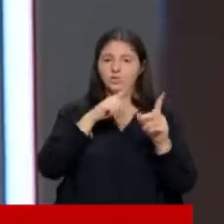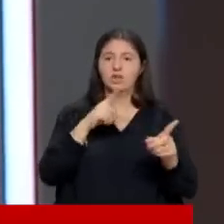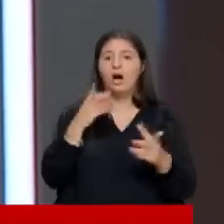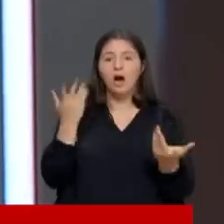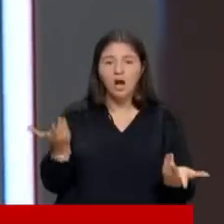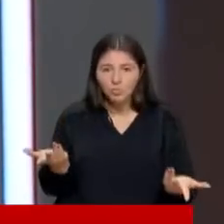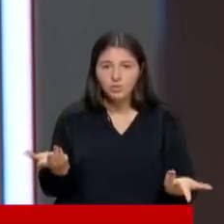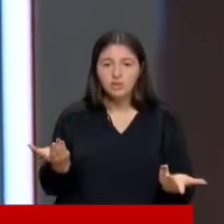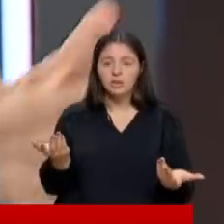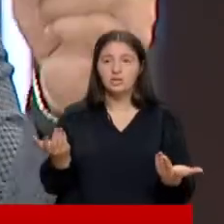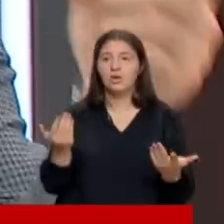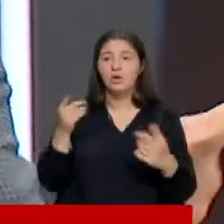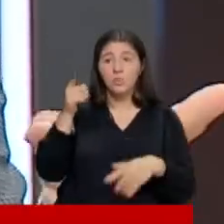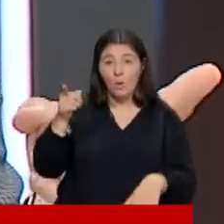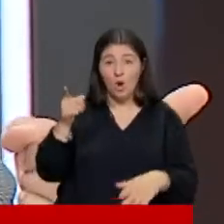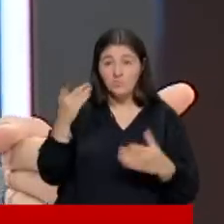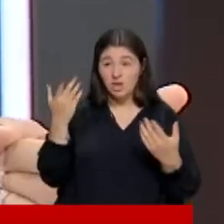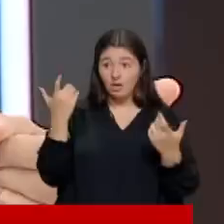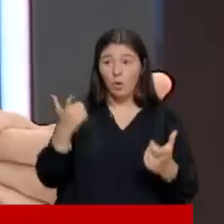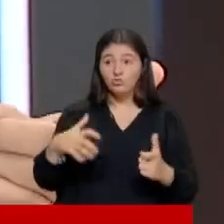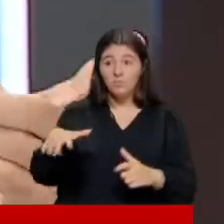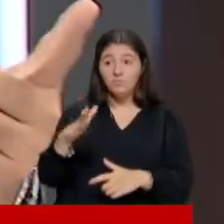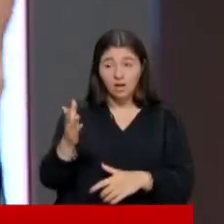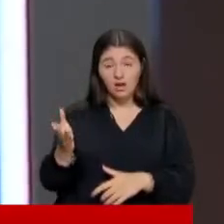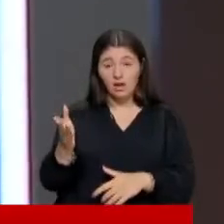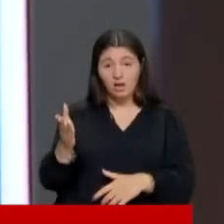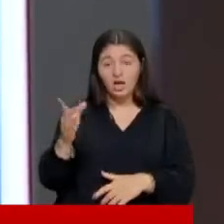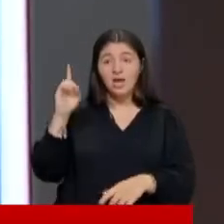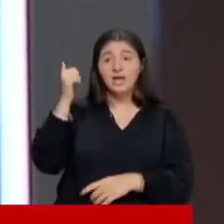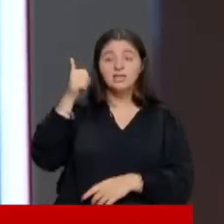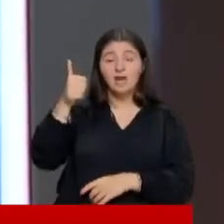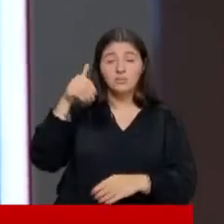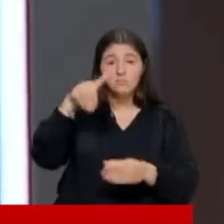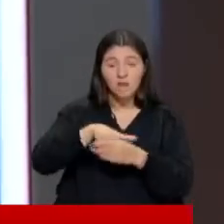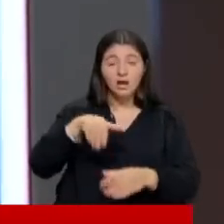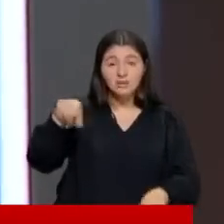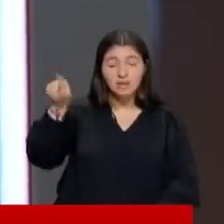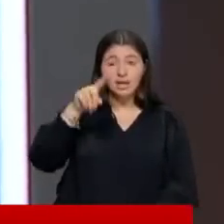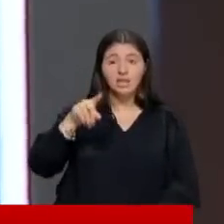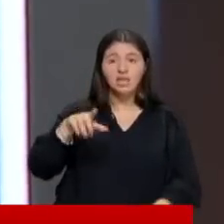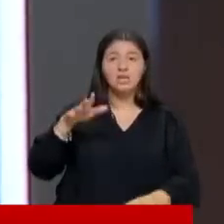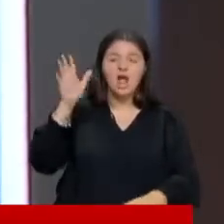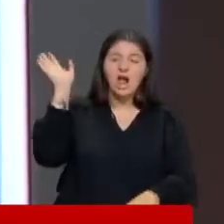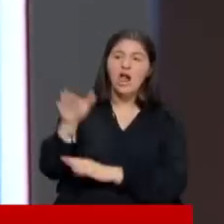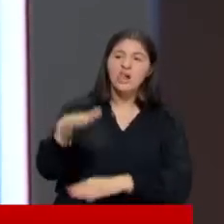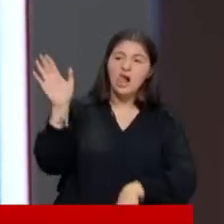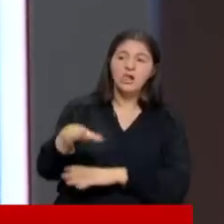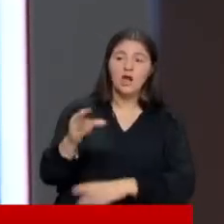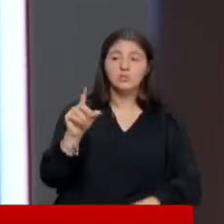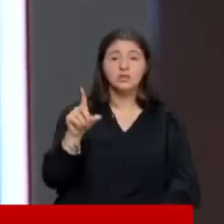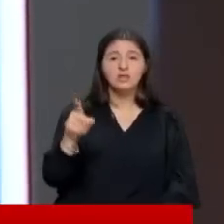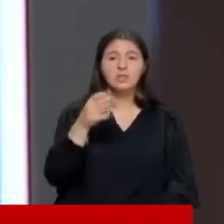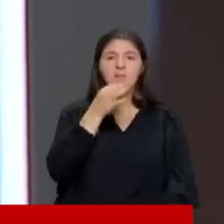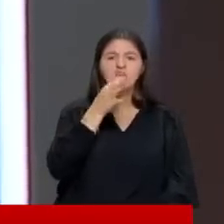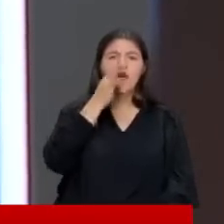halbuki böyle bir ortamda iktidar partilerinin yerlerde sürünmesi lazım